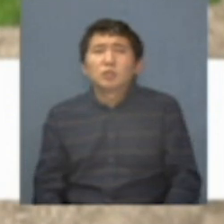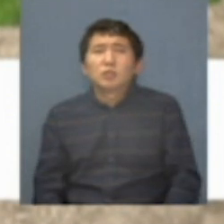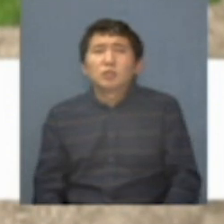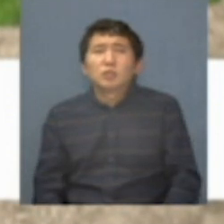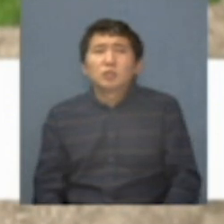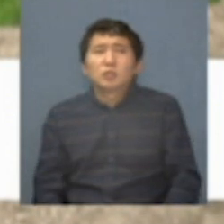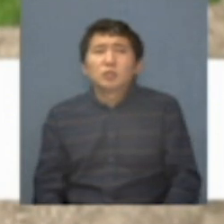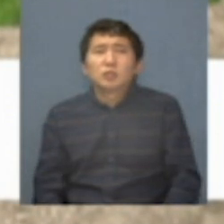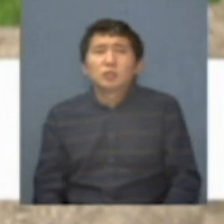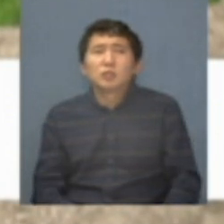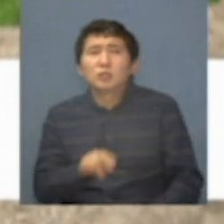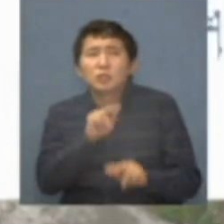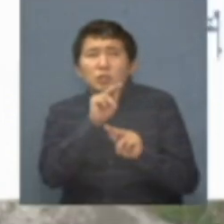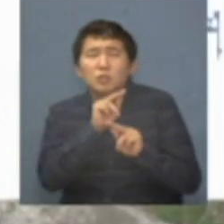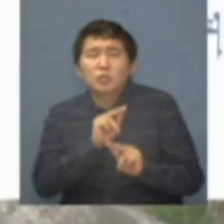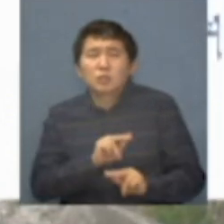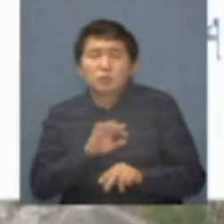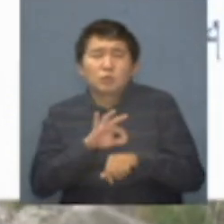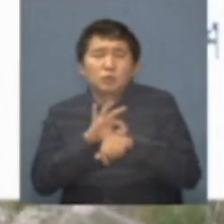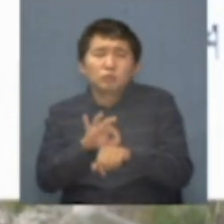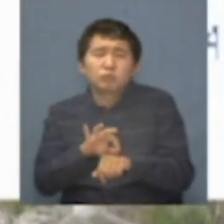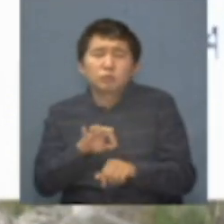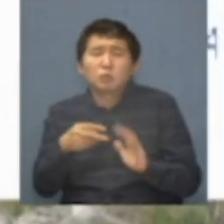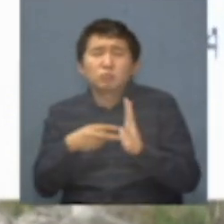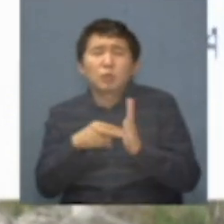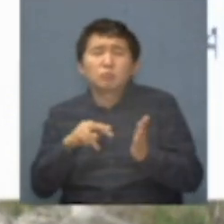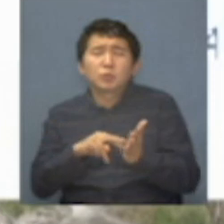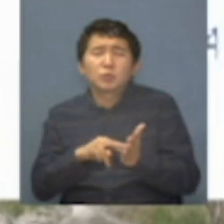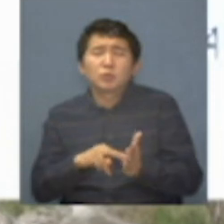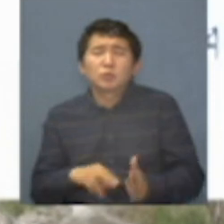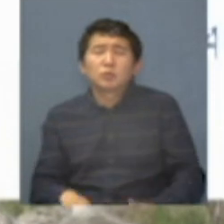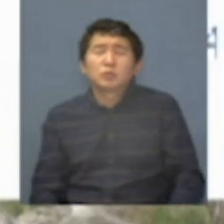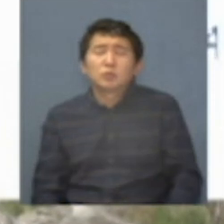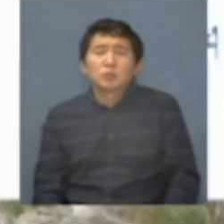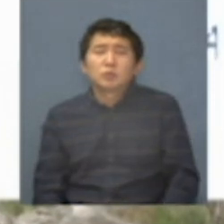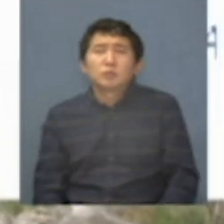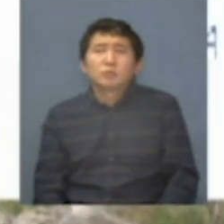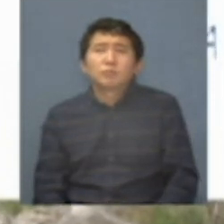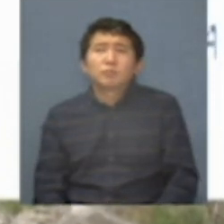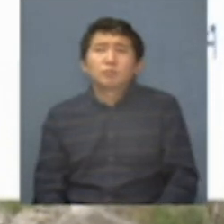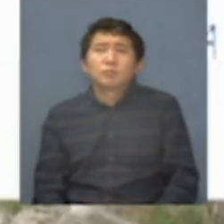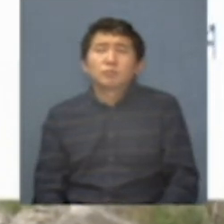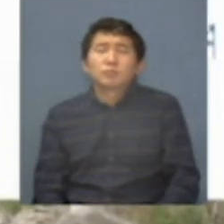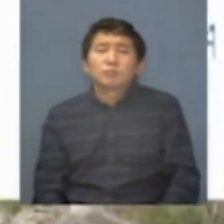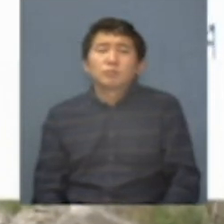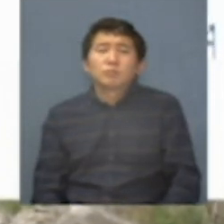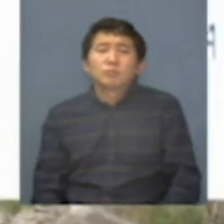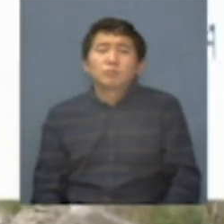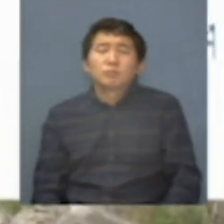местность. В целом работы ведутся по плану. Финансирование строительства ведется из местного бюджета.